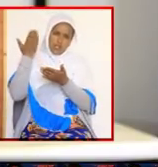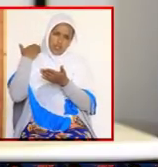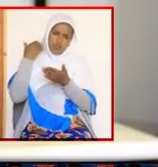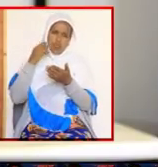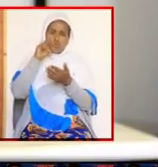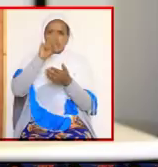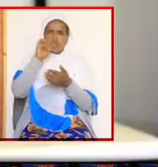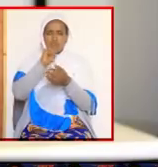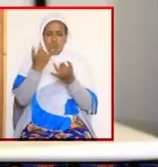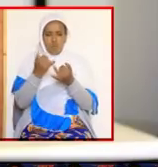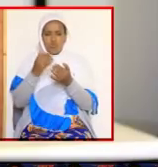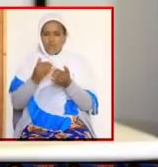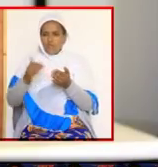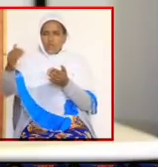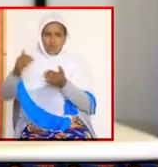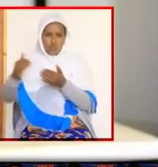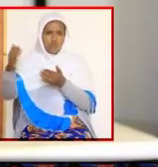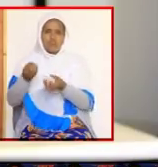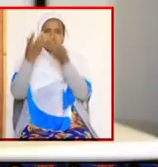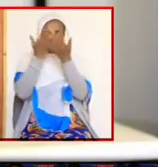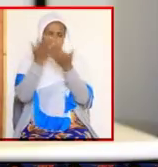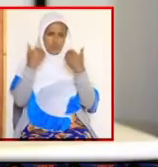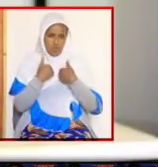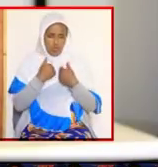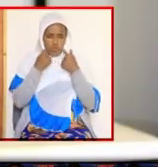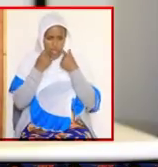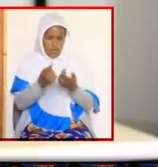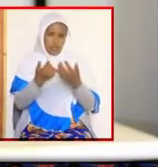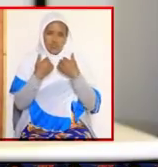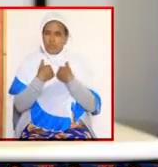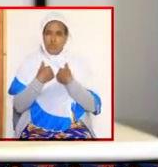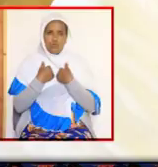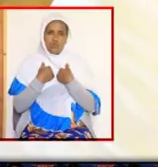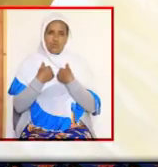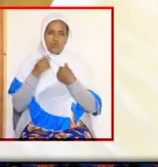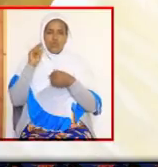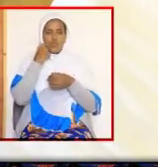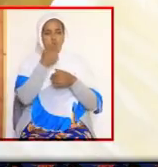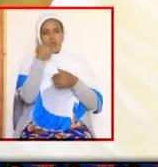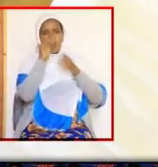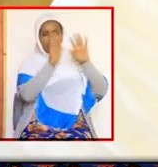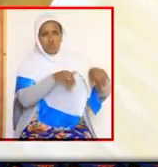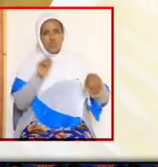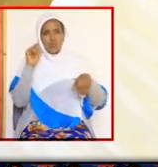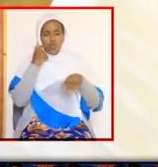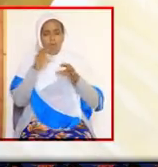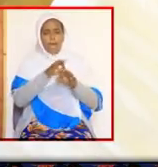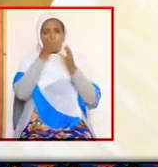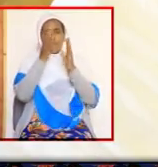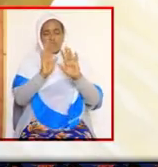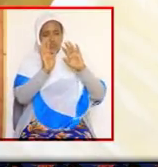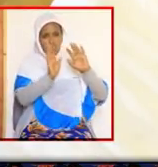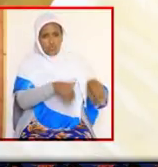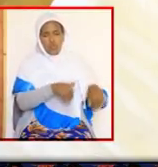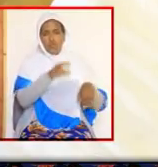ከቀድሞ ይዘቱ አሁን ፈቀቅ ያሉ ብዙ ነገሮች አሉ፣ ያየናቸውም አሉ። እንኳን ሌላው ቀርቶ እንኳንስ